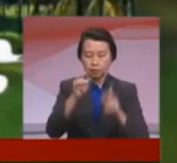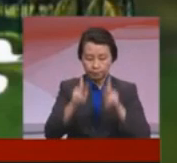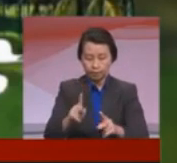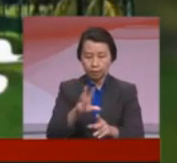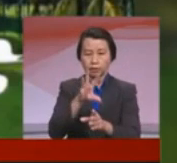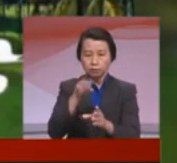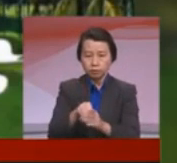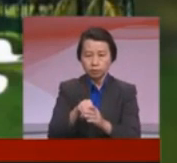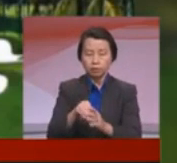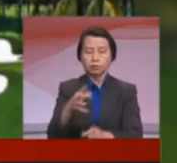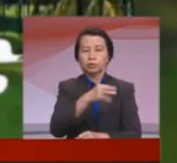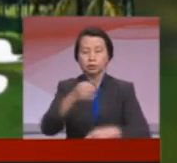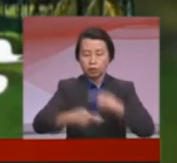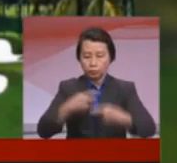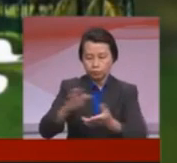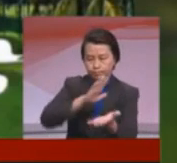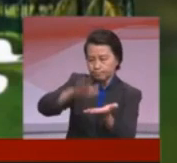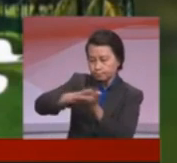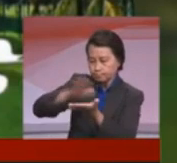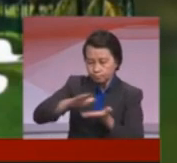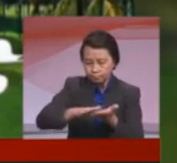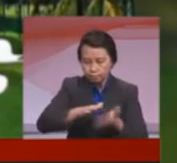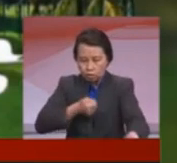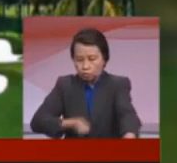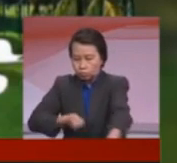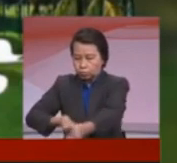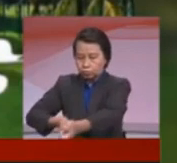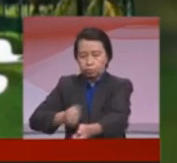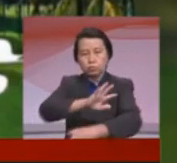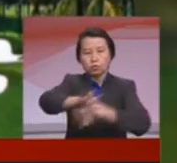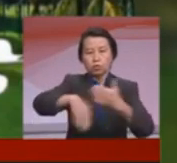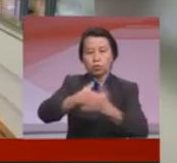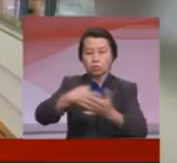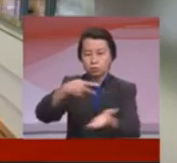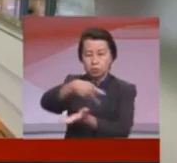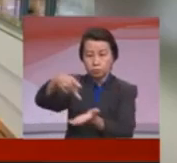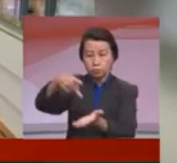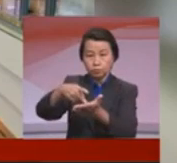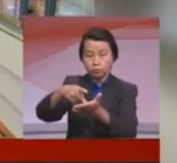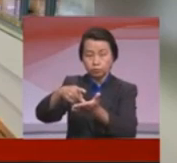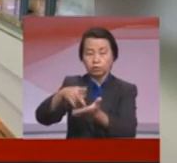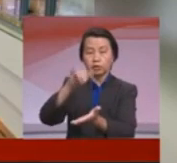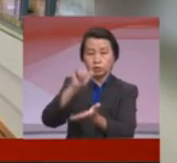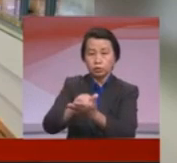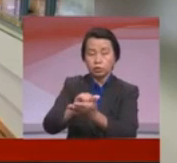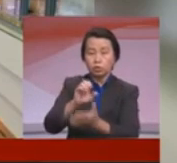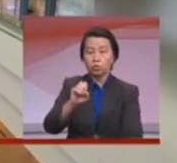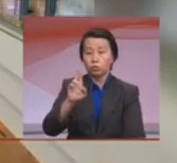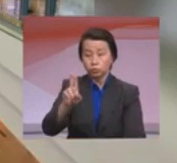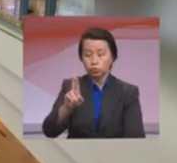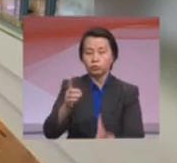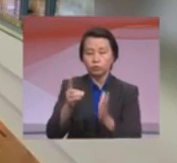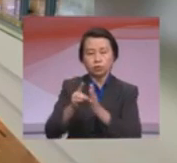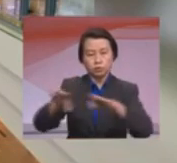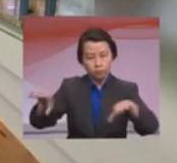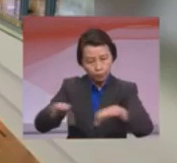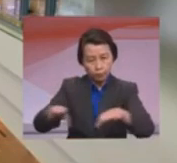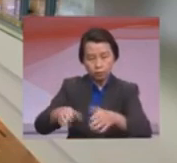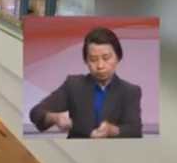terlibat. Selain itu, proses sanitasi dan nyahkuman di seluruh pusat beli belah berkenaan turut dijalankan.